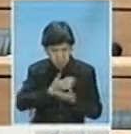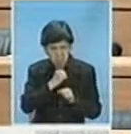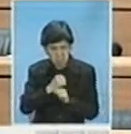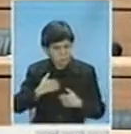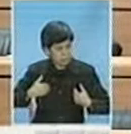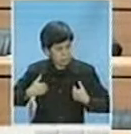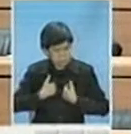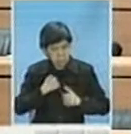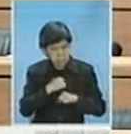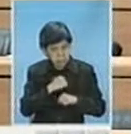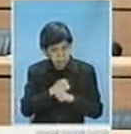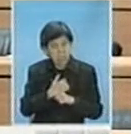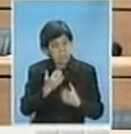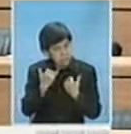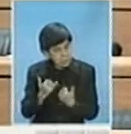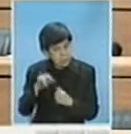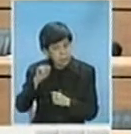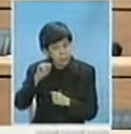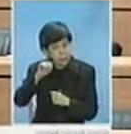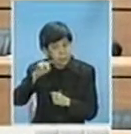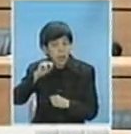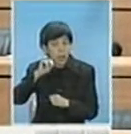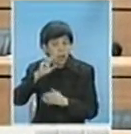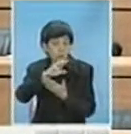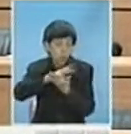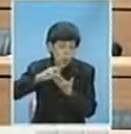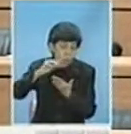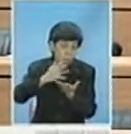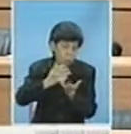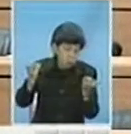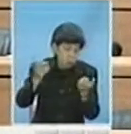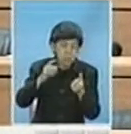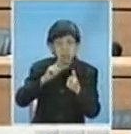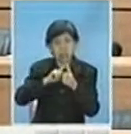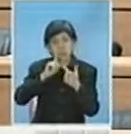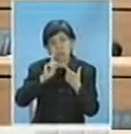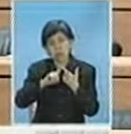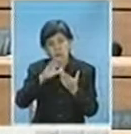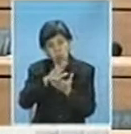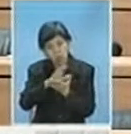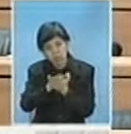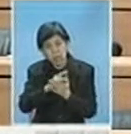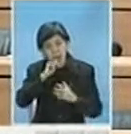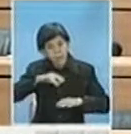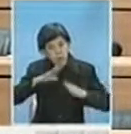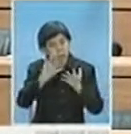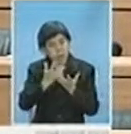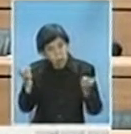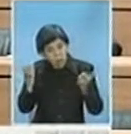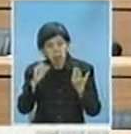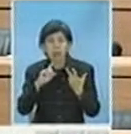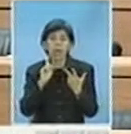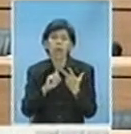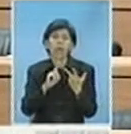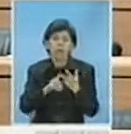ามีความเสียหายจากมหาวิทยาลัยความเสียหายของโรงเรียนความเสียห